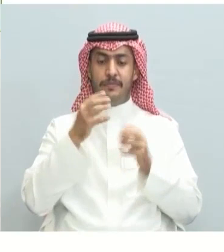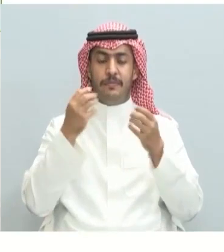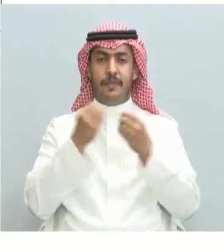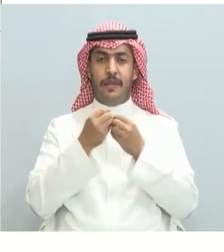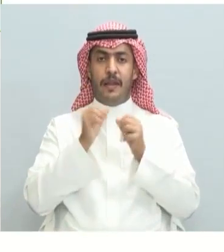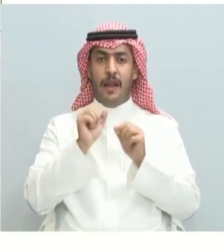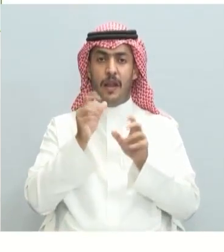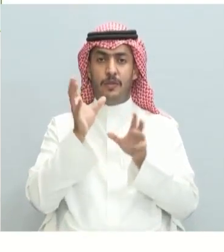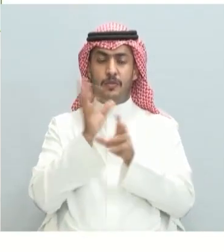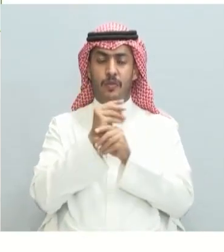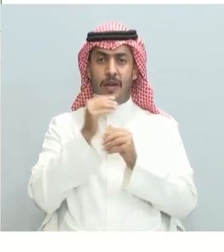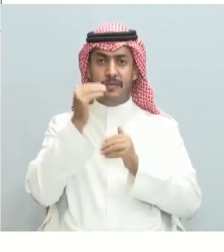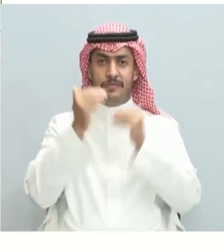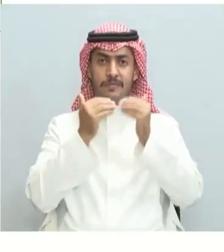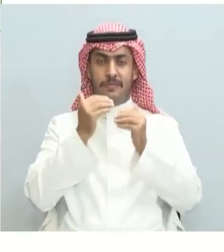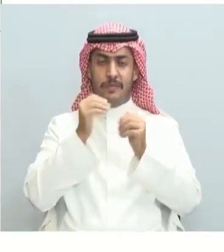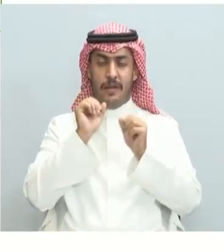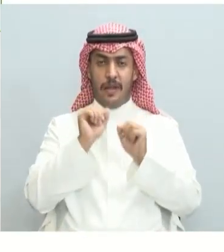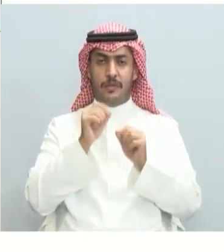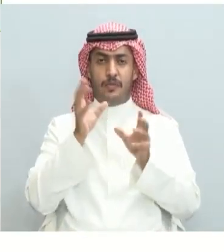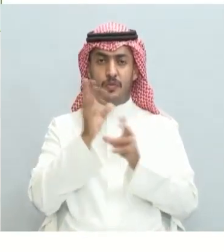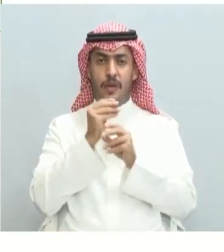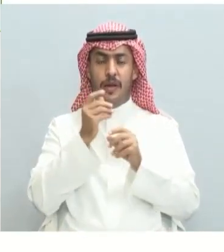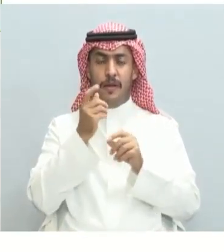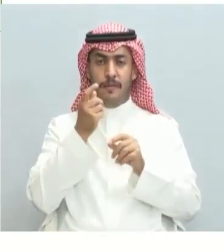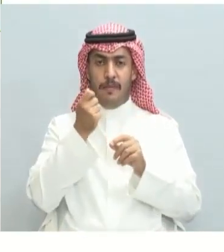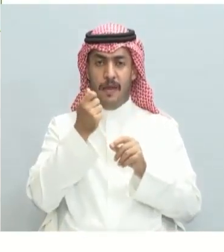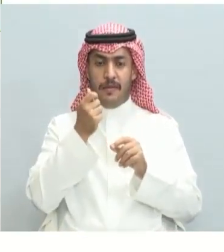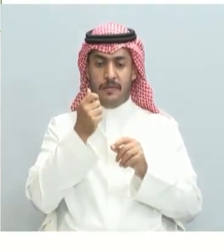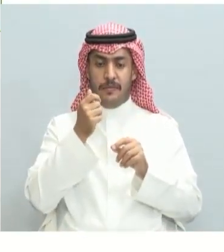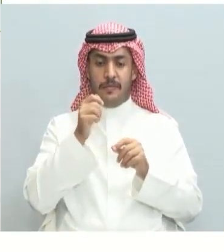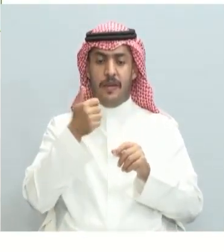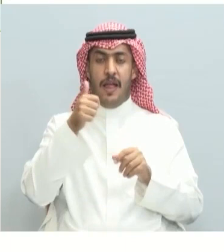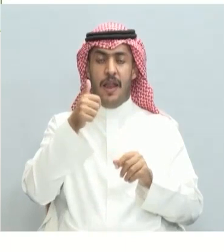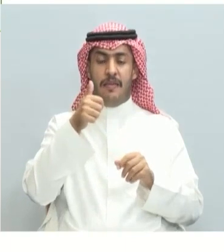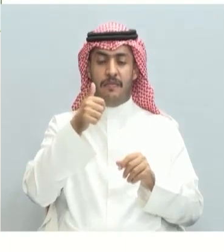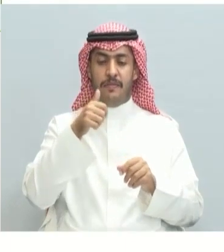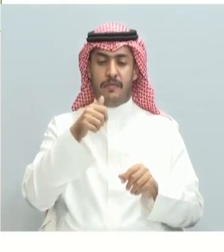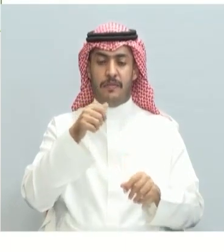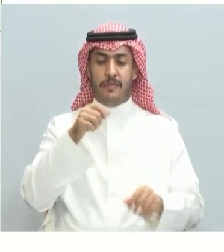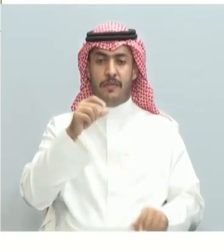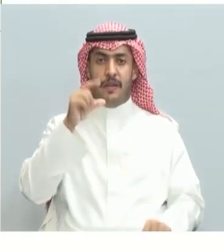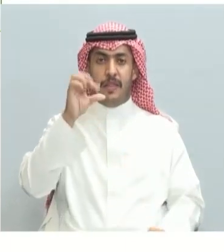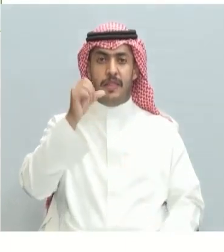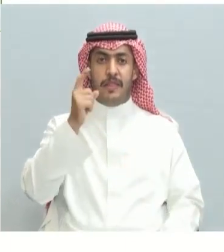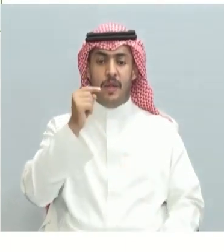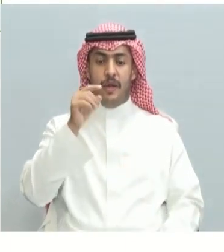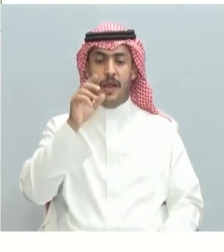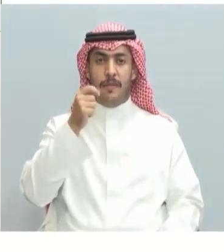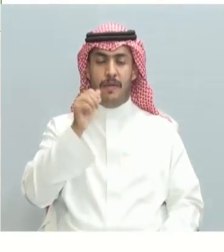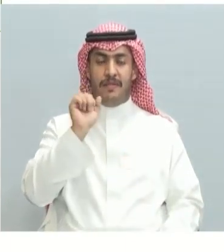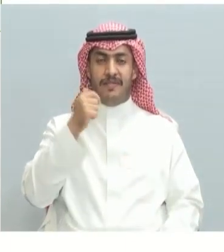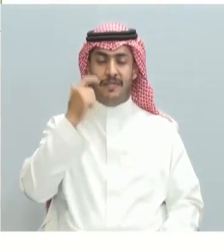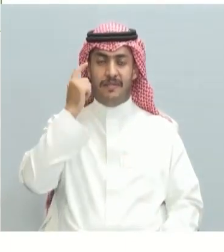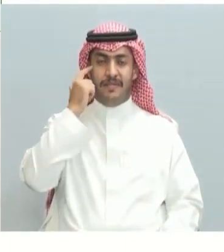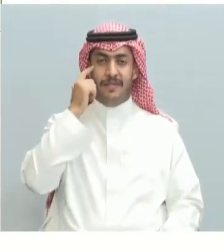دور الاسواق الماليه فدور الاسواق الماليه تناولنا اولا الف دور المال عرفنا